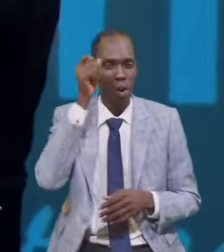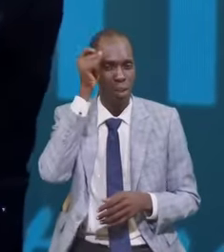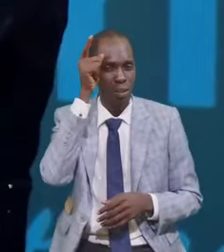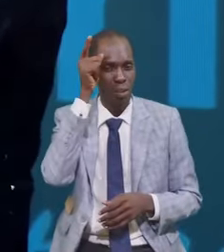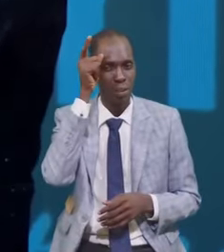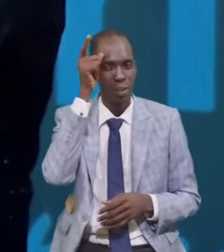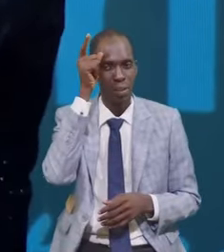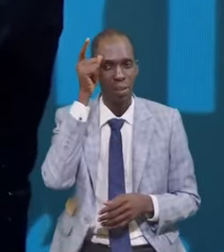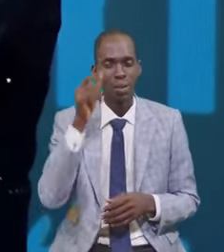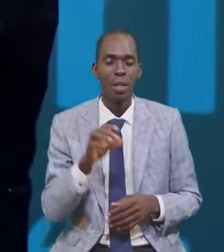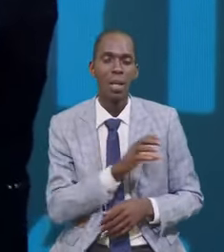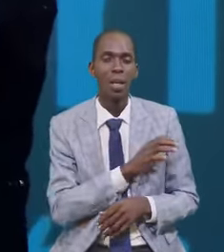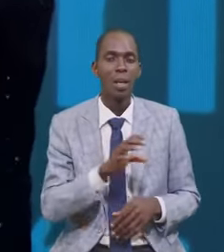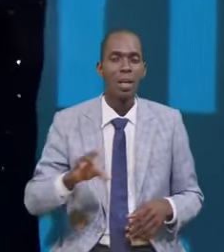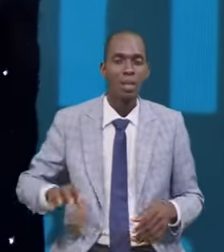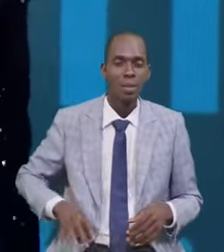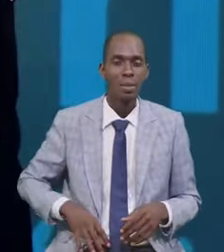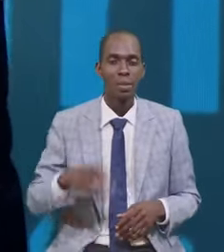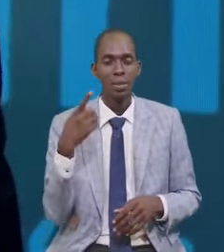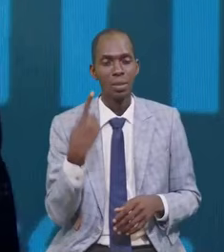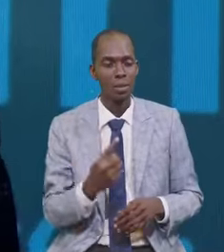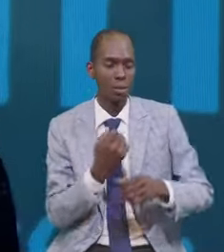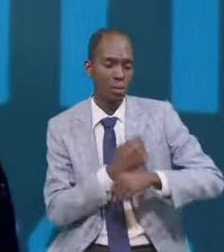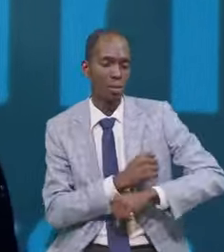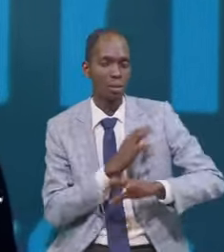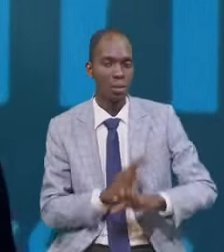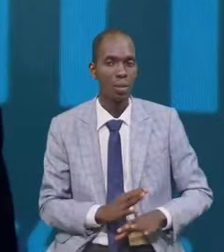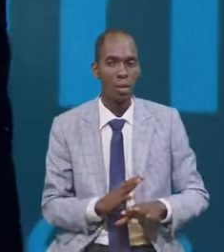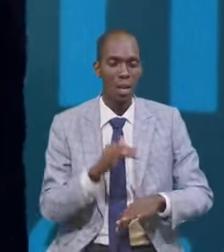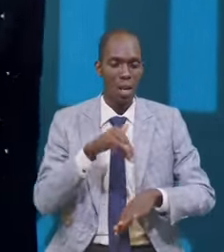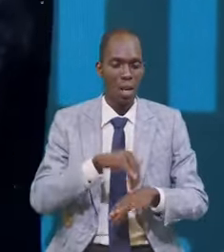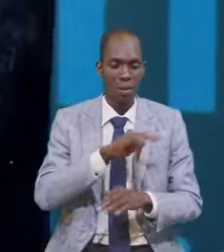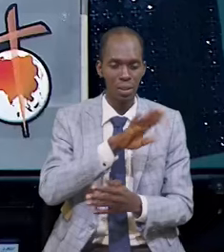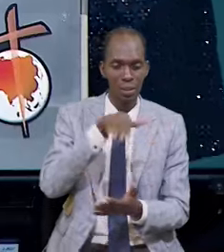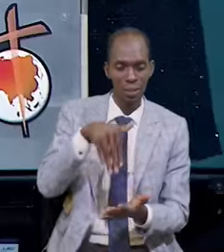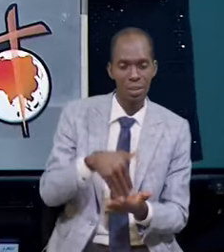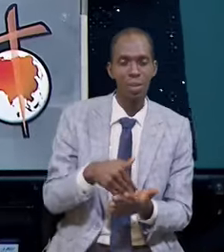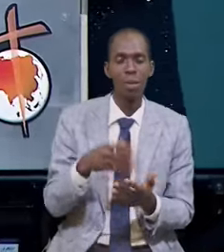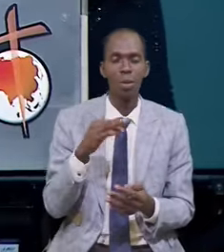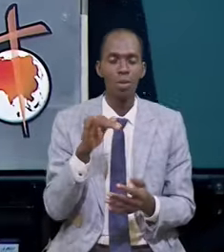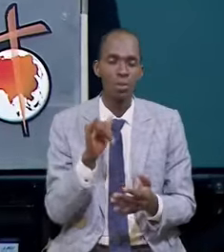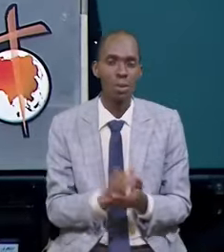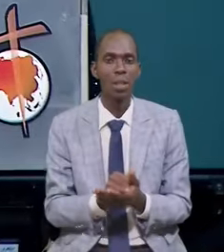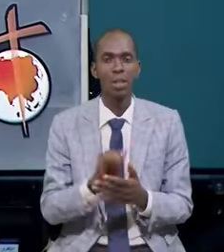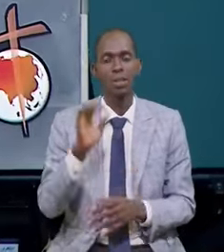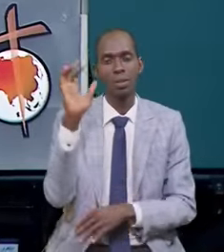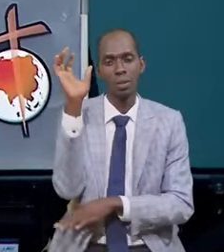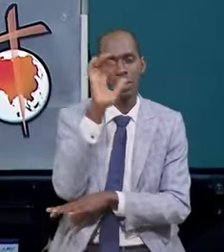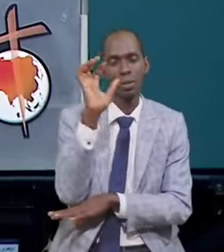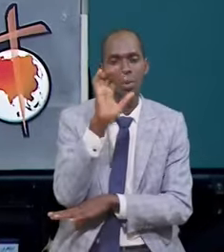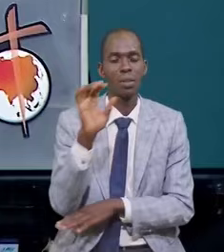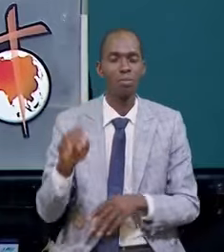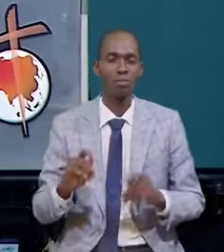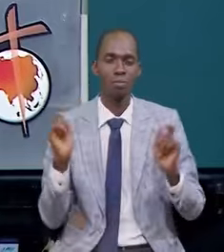గొప్ప అవగాహన అది. Christ, the advocate and the center of that Christmas. క్రీస్తు అనే న్యాయవాది క్రిస్మస్